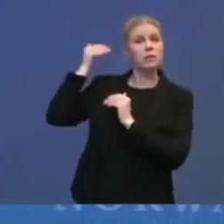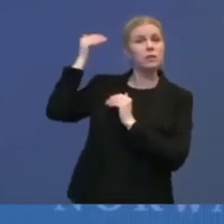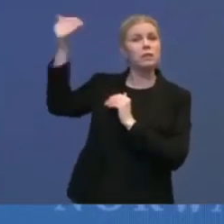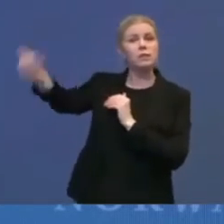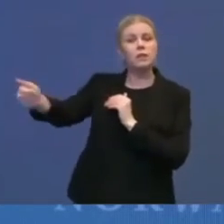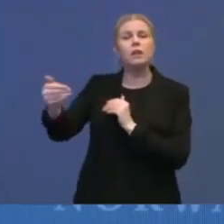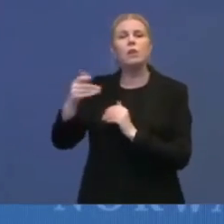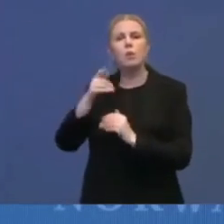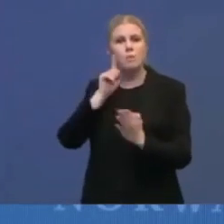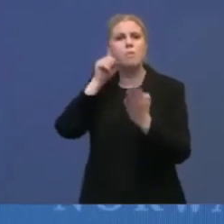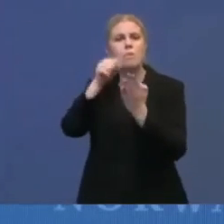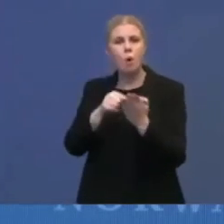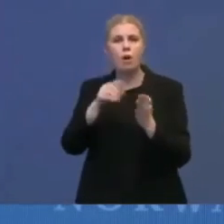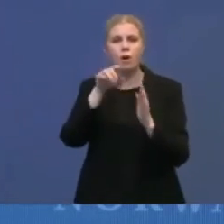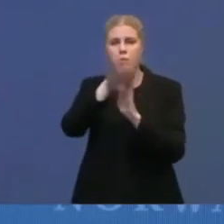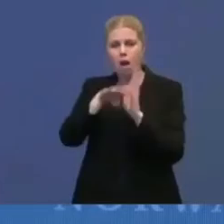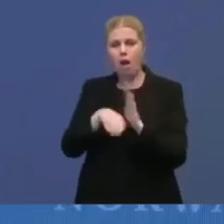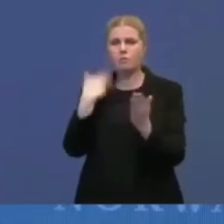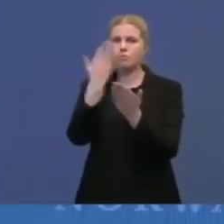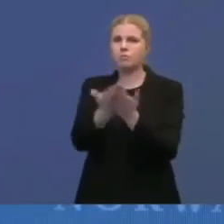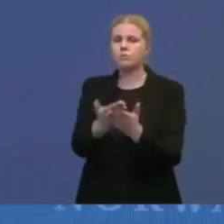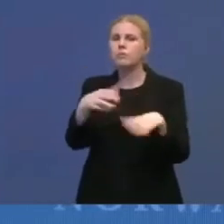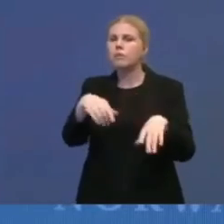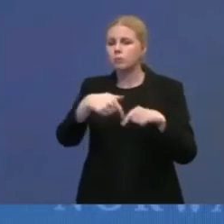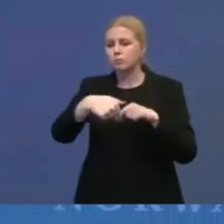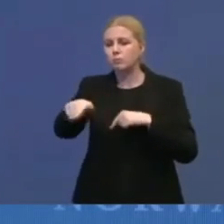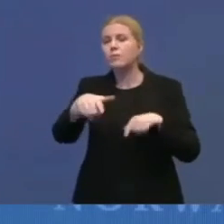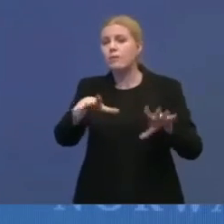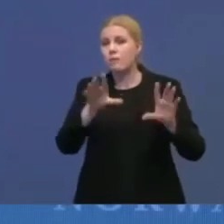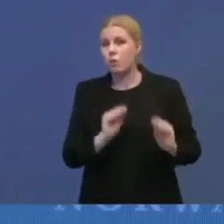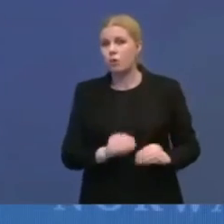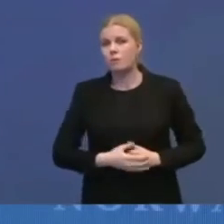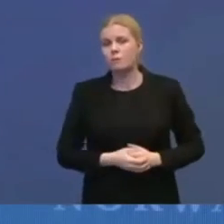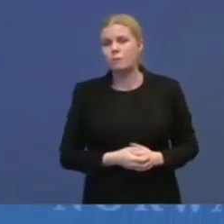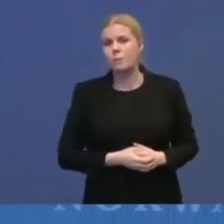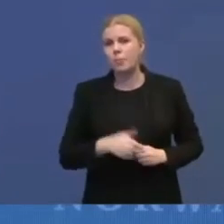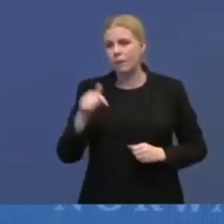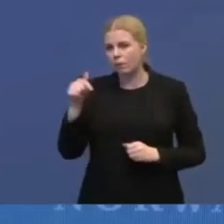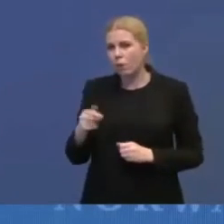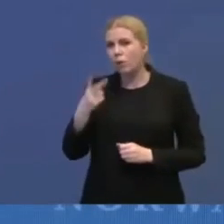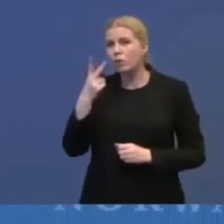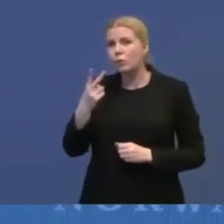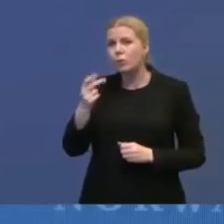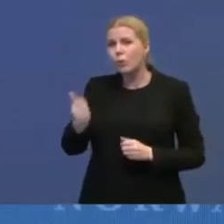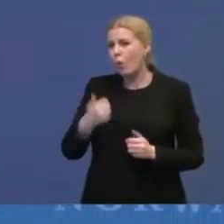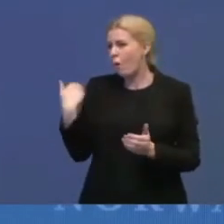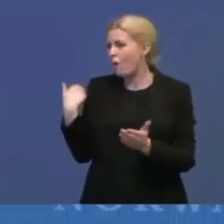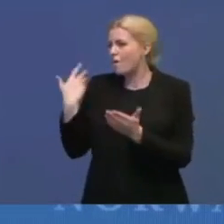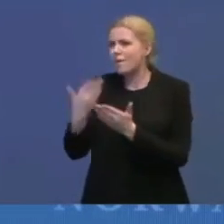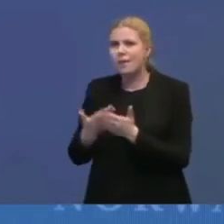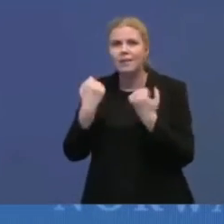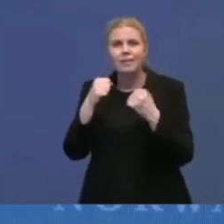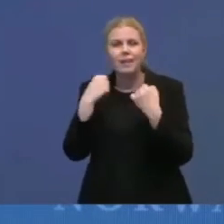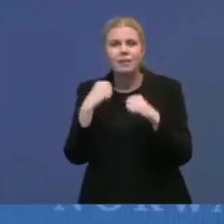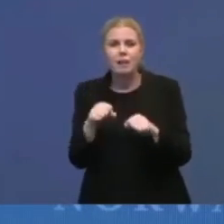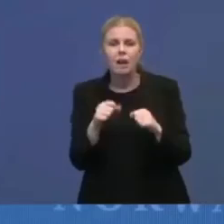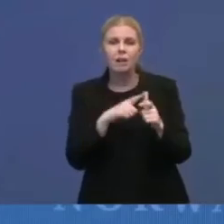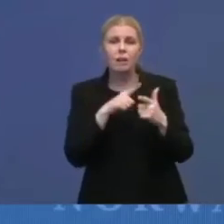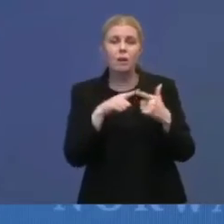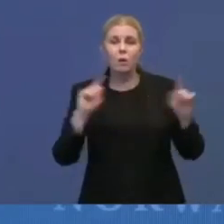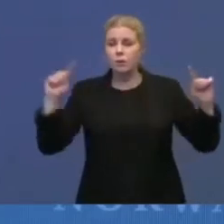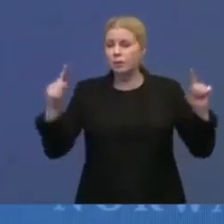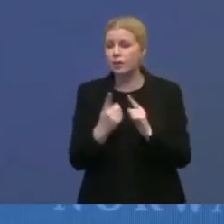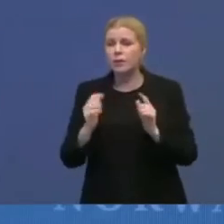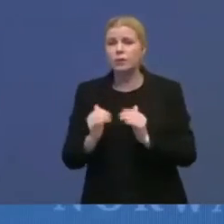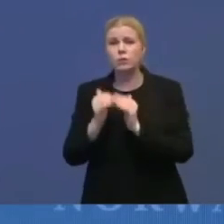deyr. Uaxa noia la ina an barnaamichka soobad digna ilaxilliga guga. Labas saa no tolaaboyin iyo iya rayin kulan